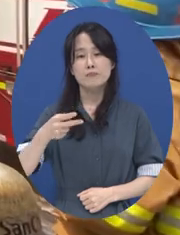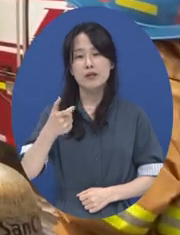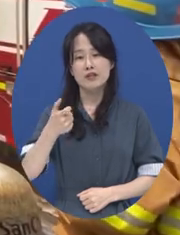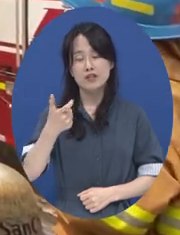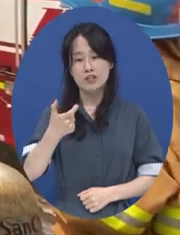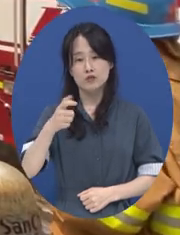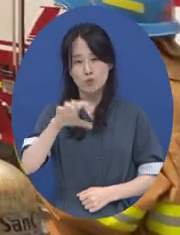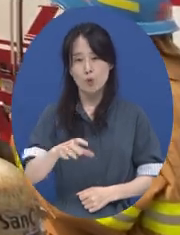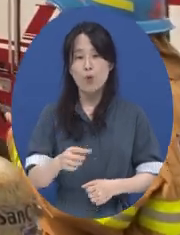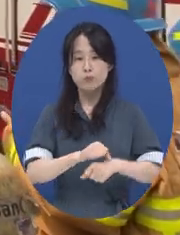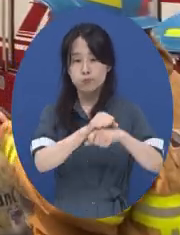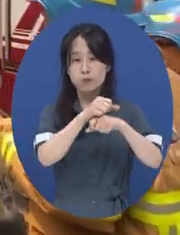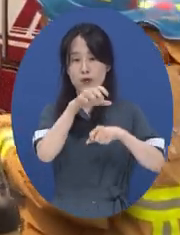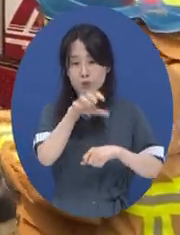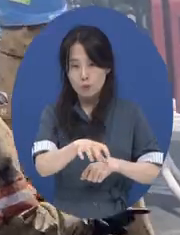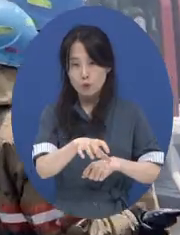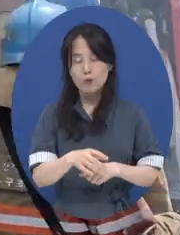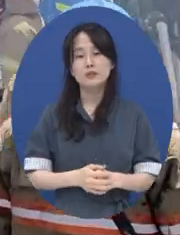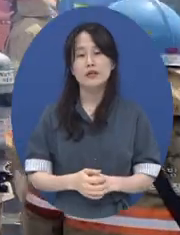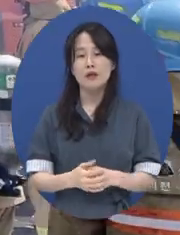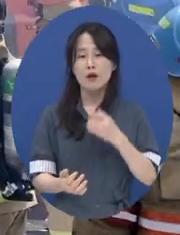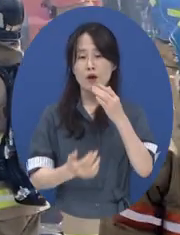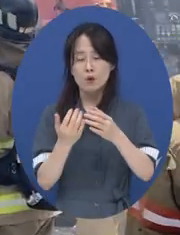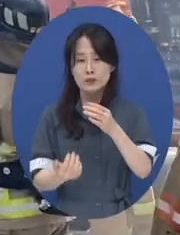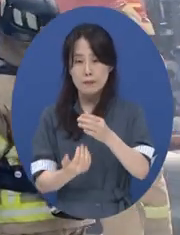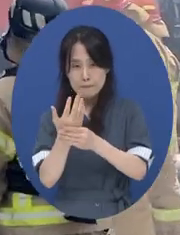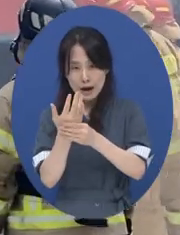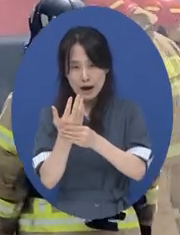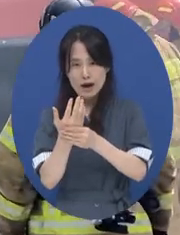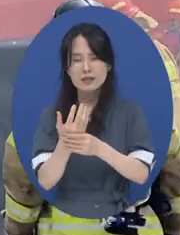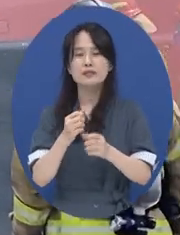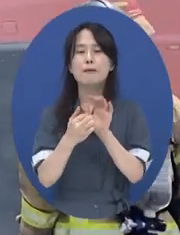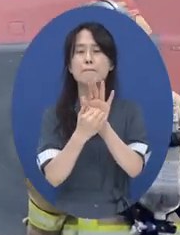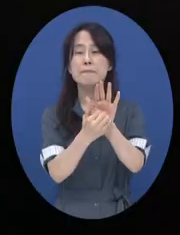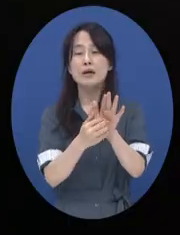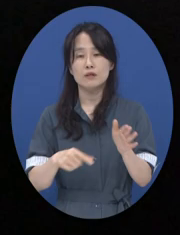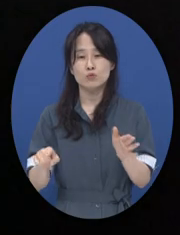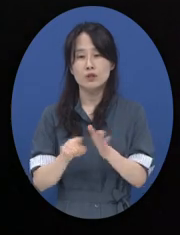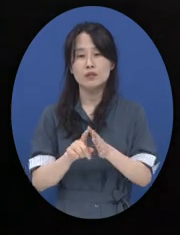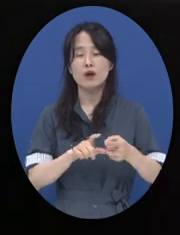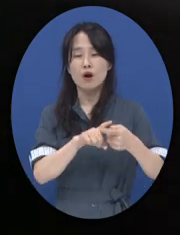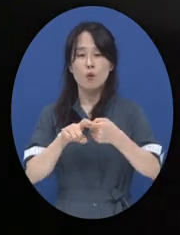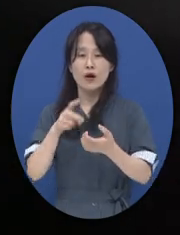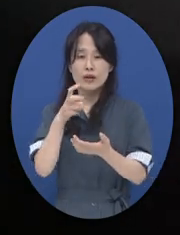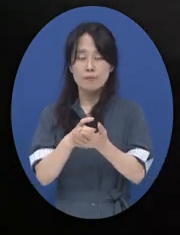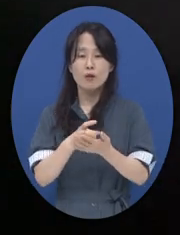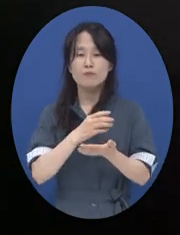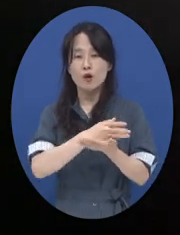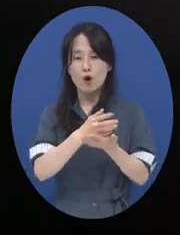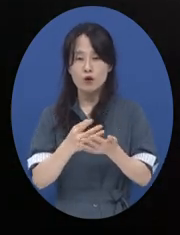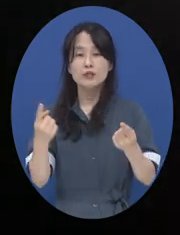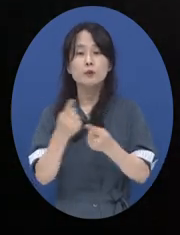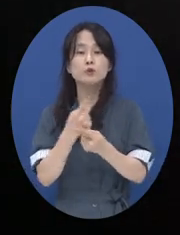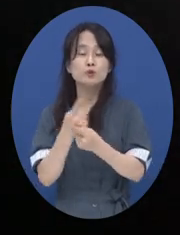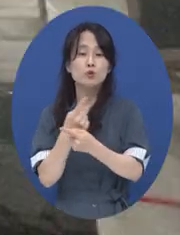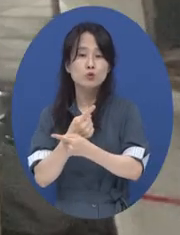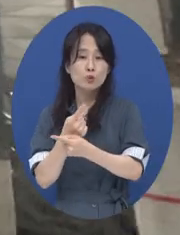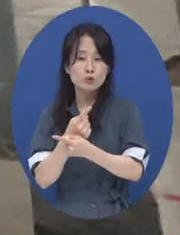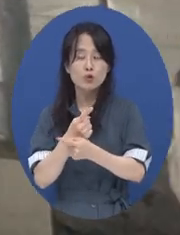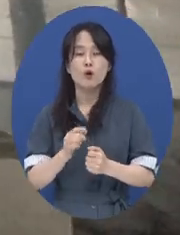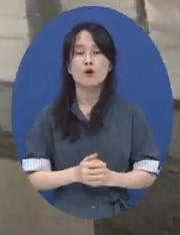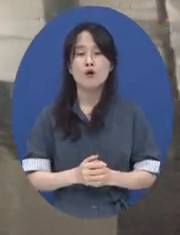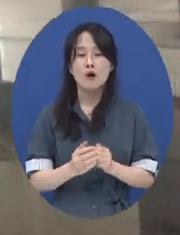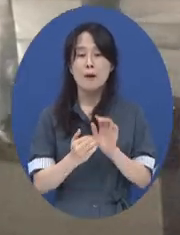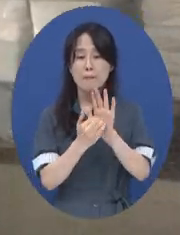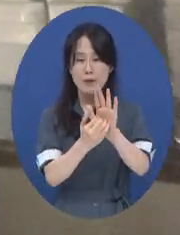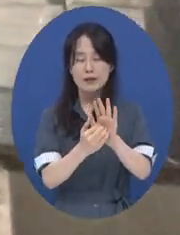28,266개소의 창고시설에서 크고 작은 화재 사고가 발생하지 않도록 관계 법령을 개선하고 규정을 마련해 화재